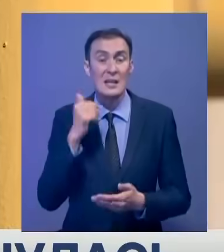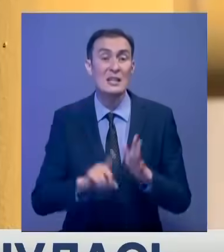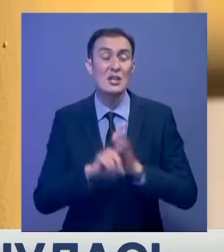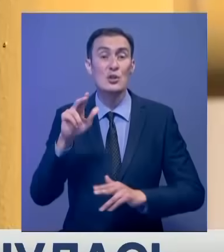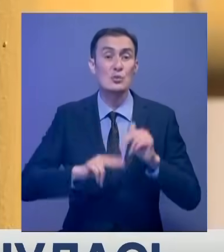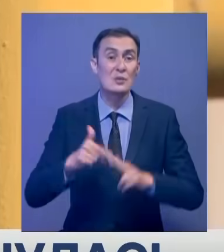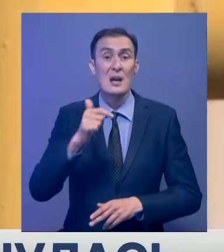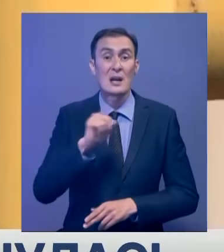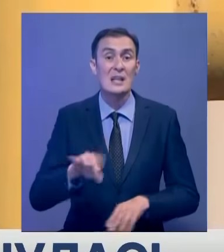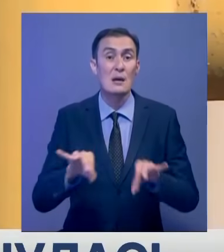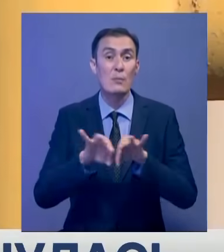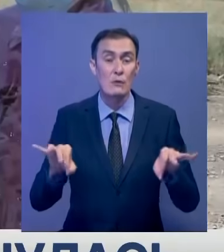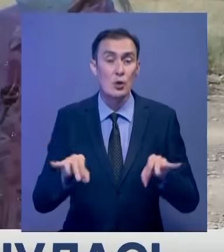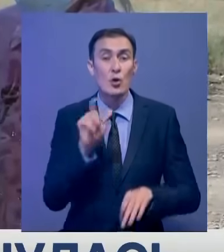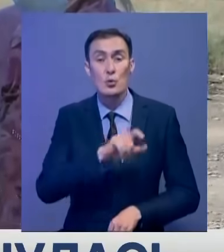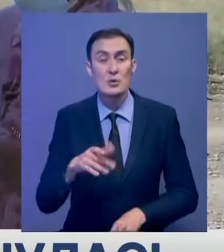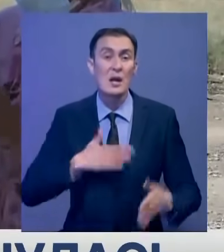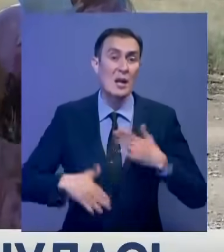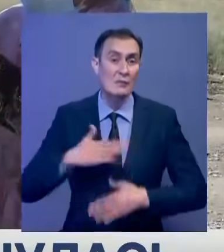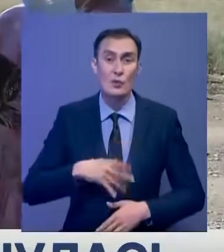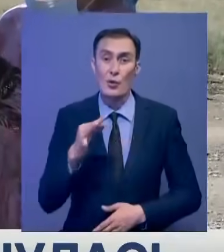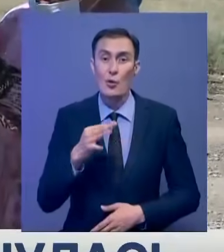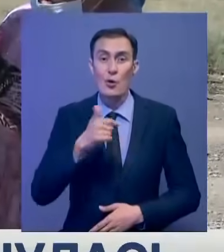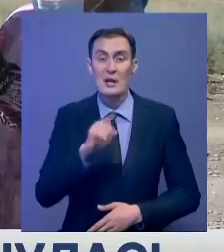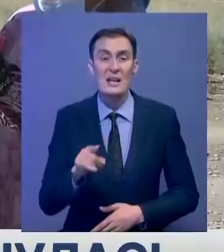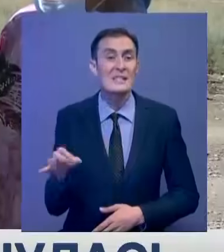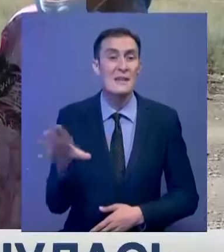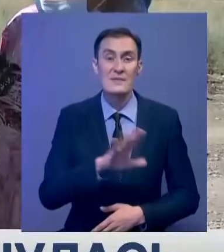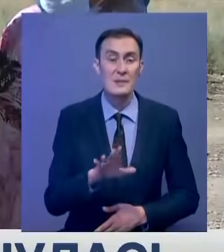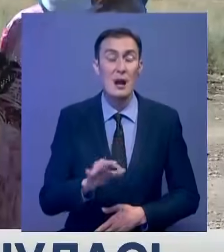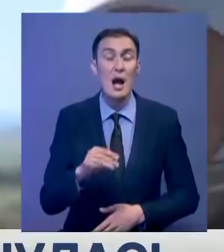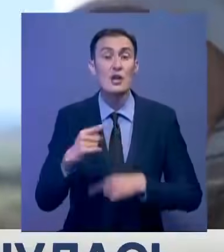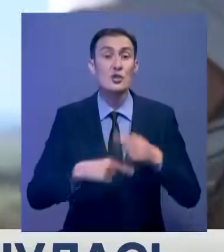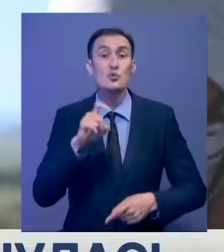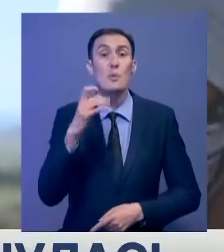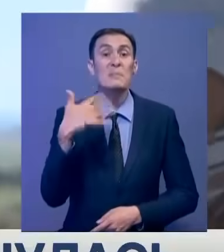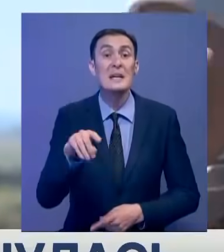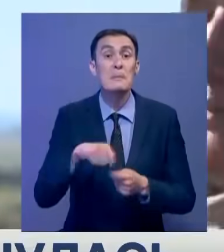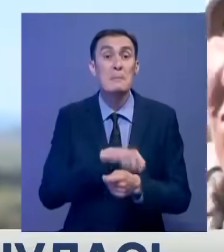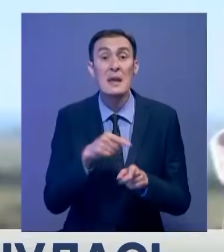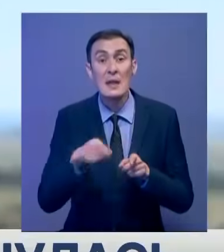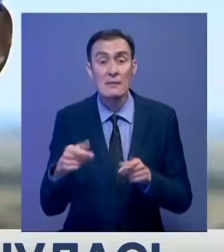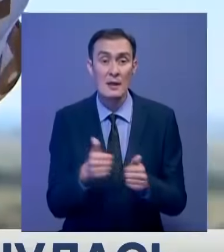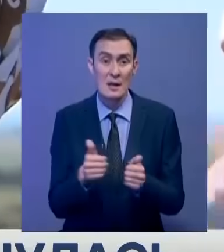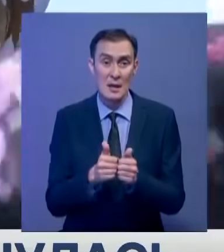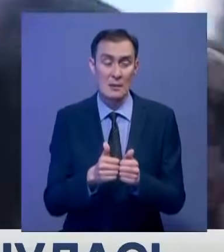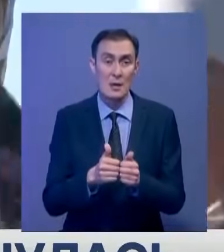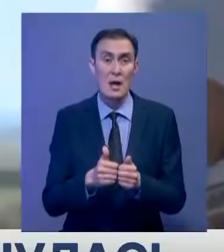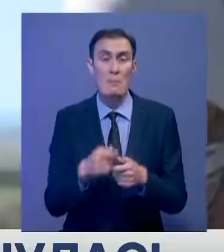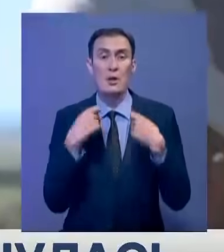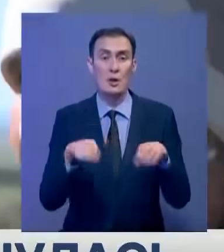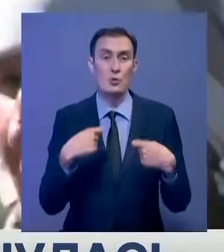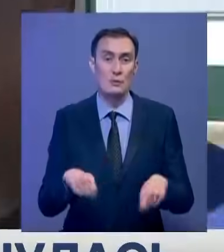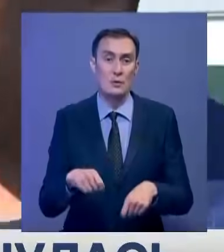начали строить газопровод, люди радовались, но газ дошел не до всех. Зато буквально через 150 метров отсюда топливо экспортируют